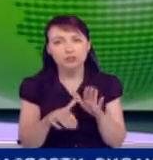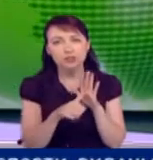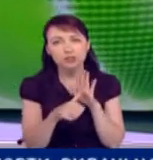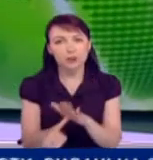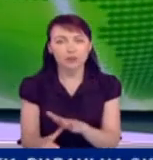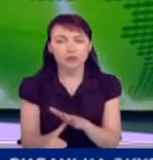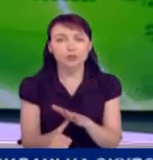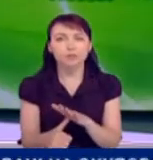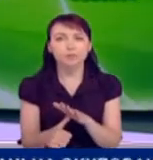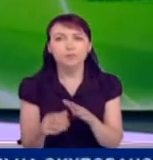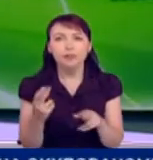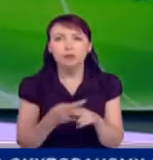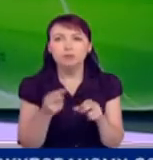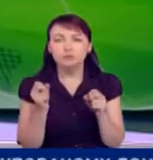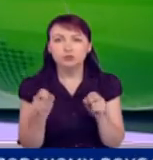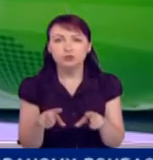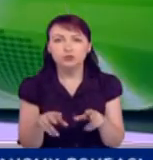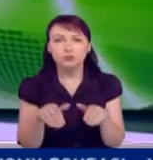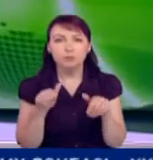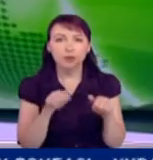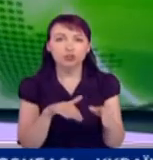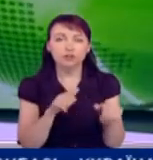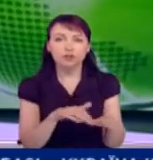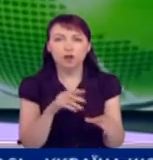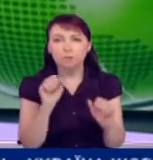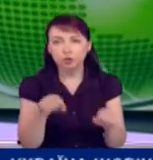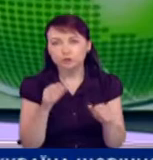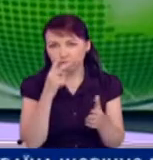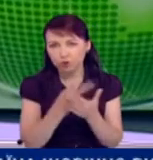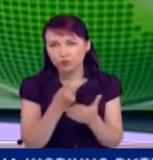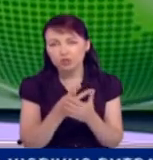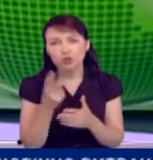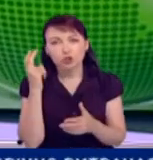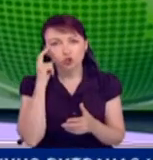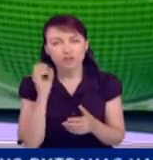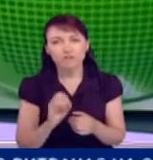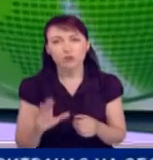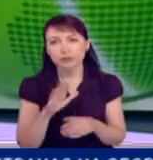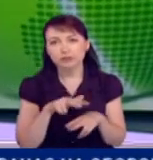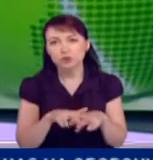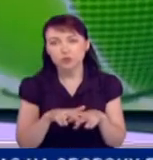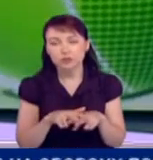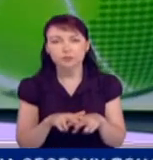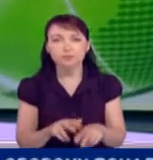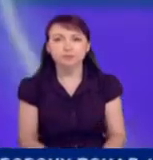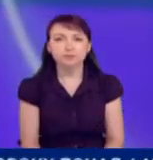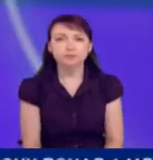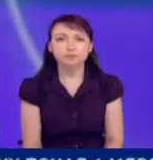дискримінації. Безпечний Марш рівності – можливість показати, що Київ справді європейська столиця, сказав